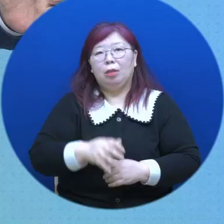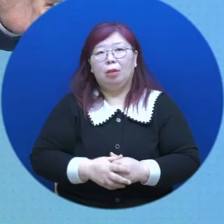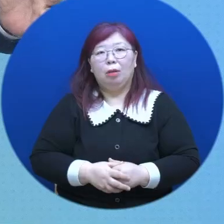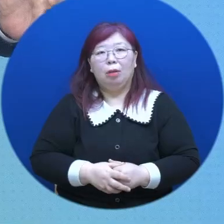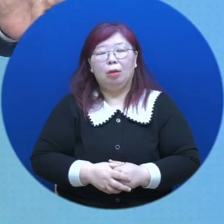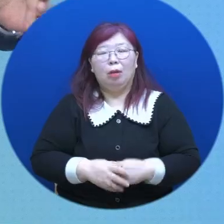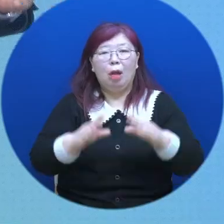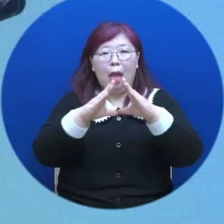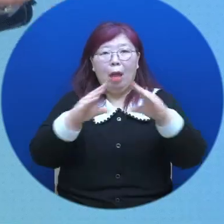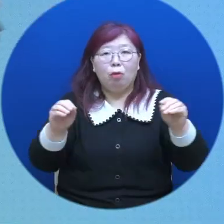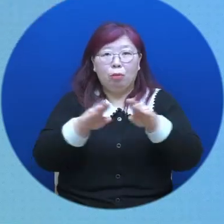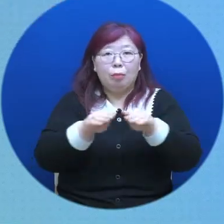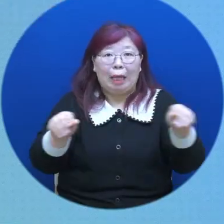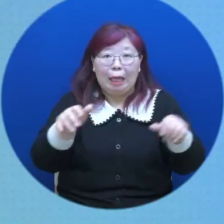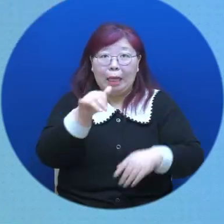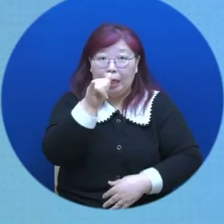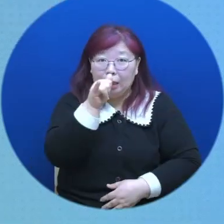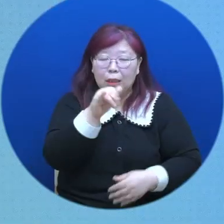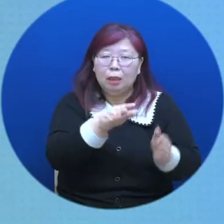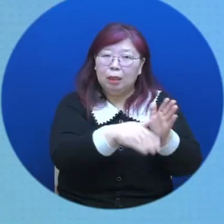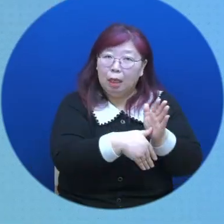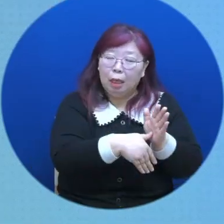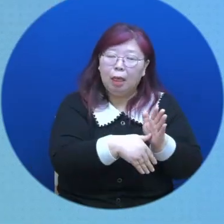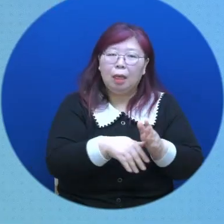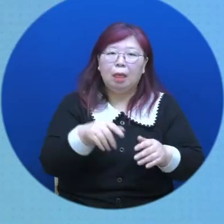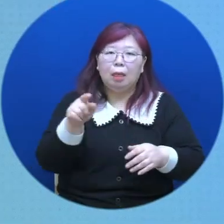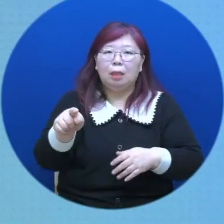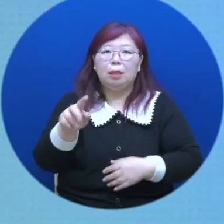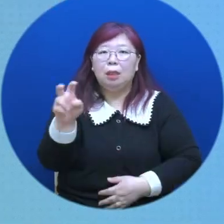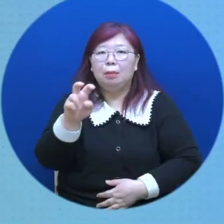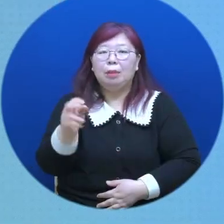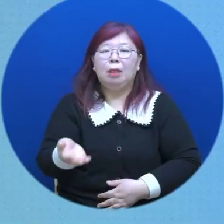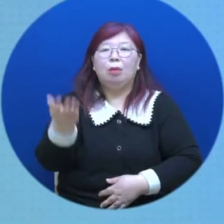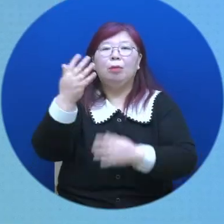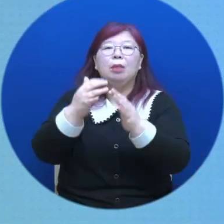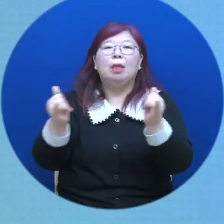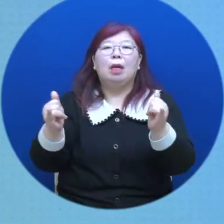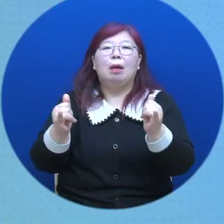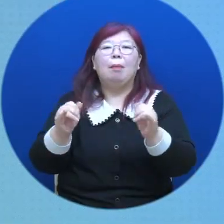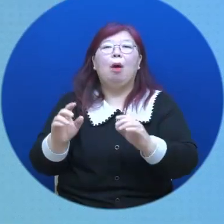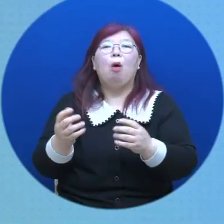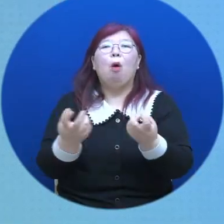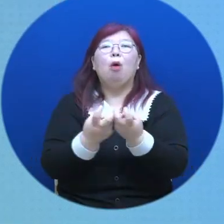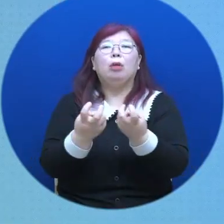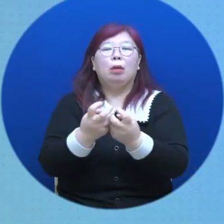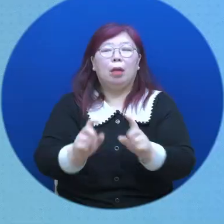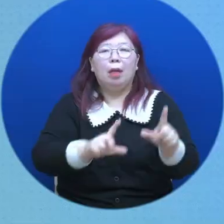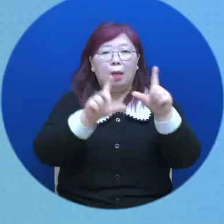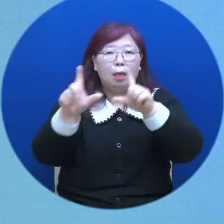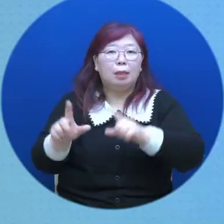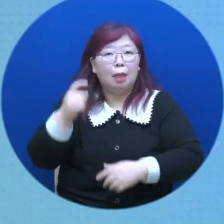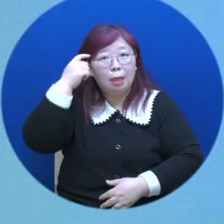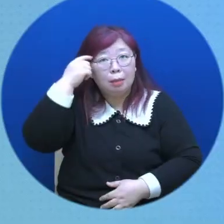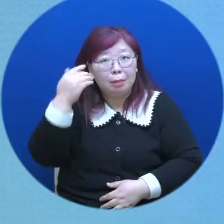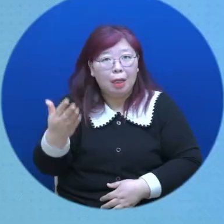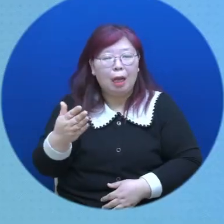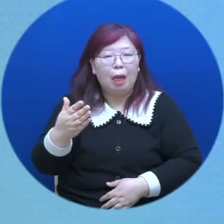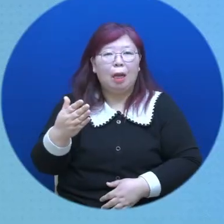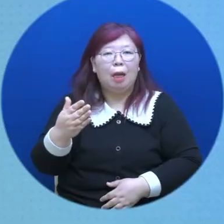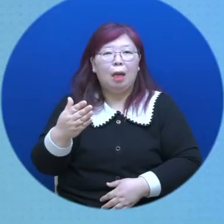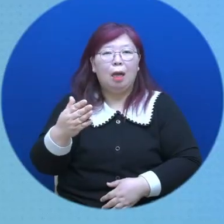애굽에 있으면서 그들은 어떠한 삶을 살았다? 그것이 출애굽기